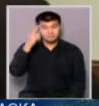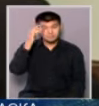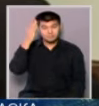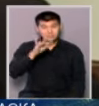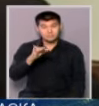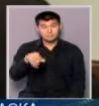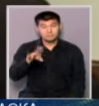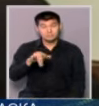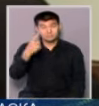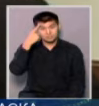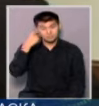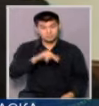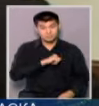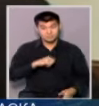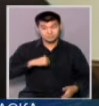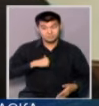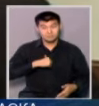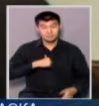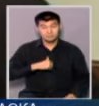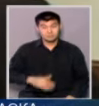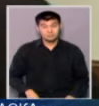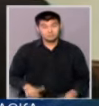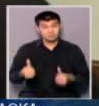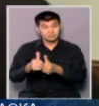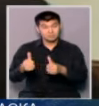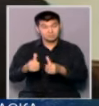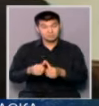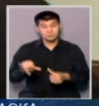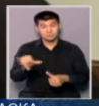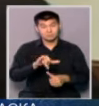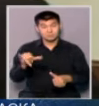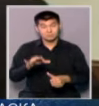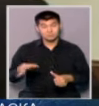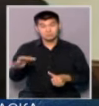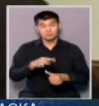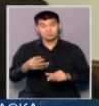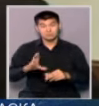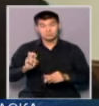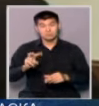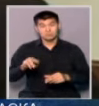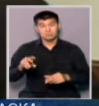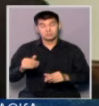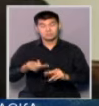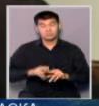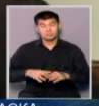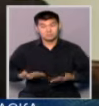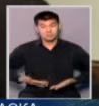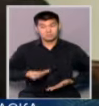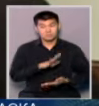индерде тұратынын білем. Өзім мына көршілес осы Орал облысынан Ақжайық ауданы Чапайда тұрам